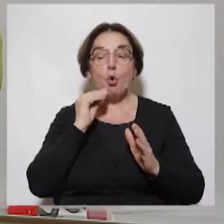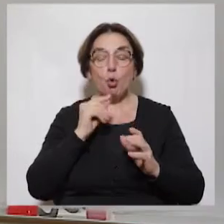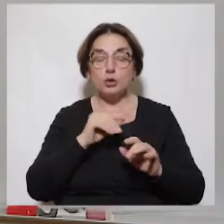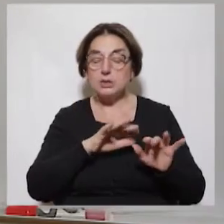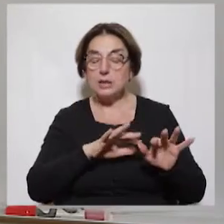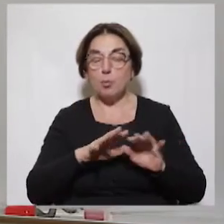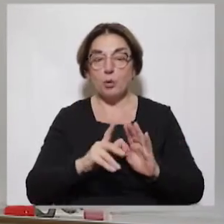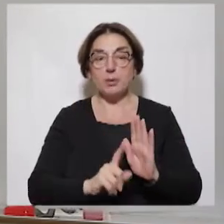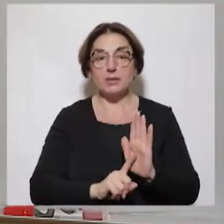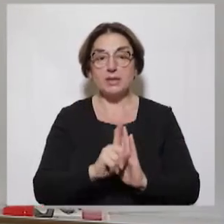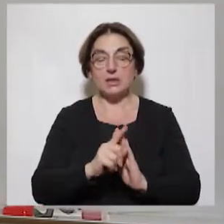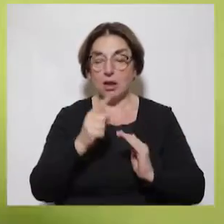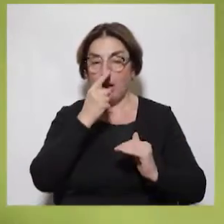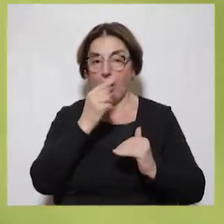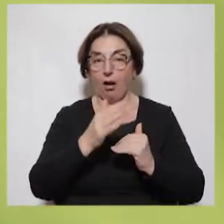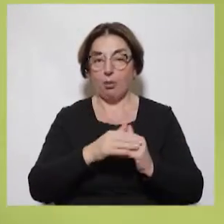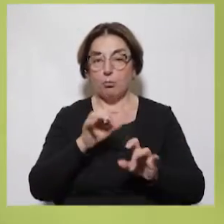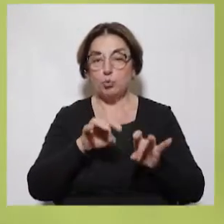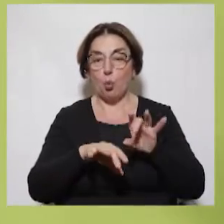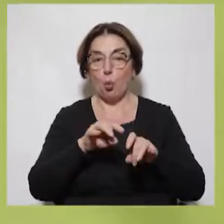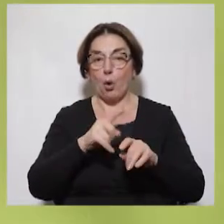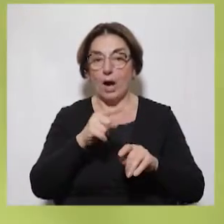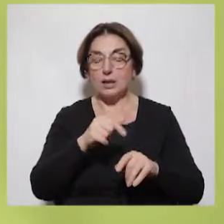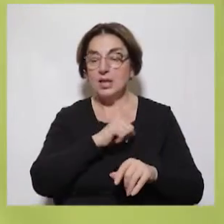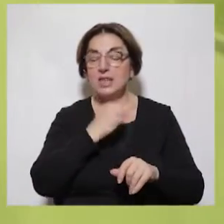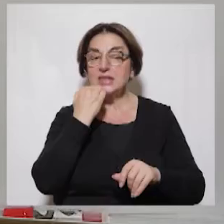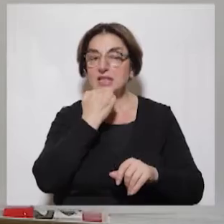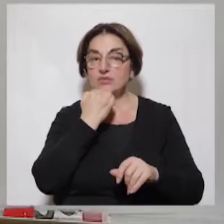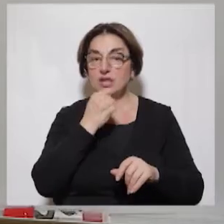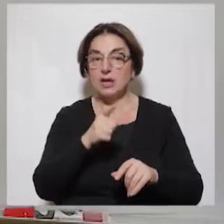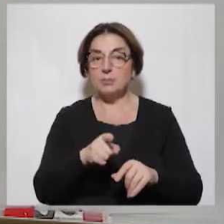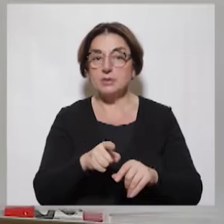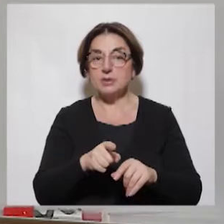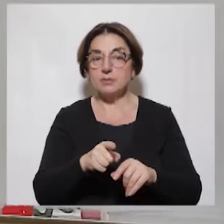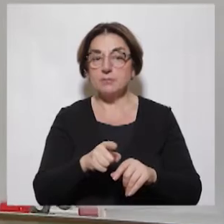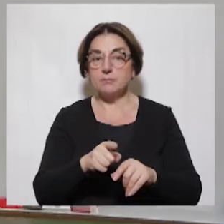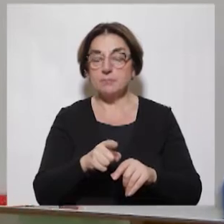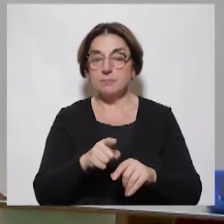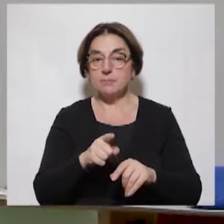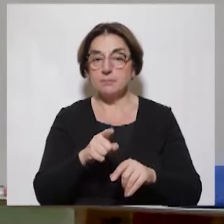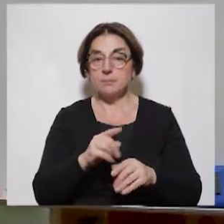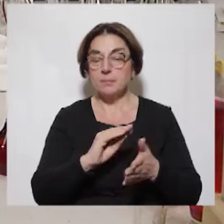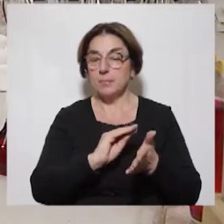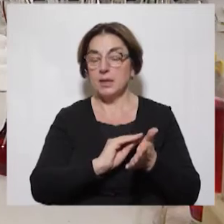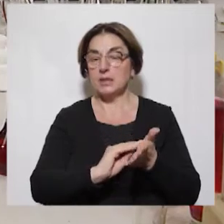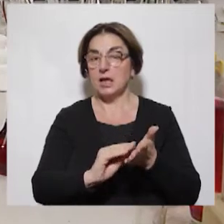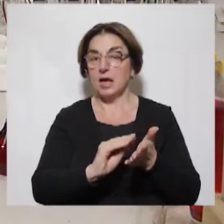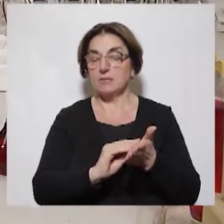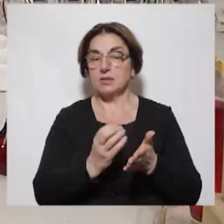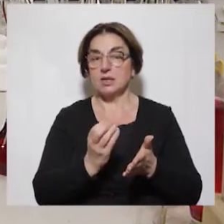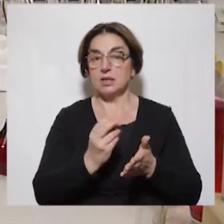დროს, ახლო მდუღარე ნივთიერებების, როგორიც არის მაგალითად წყალი და ეთილი სპირტი. მე მინდა გითხრათ, ამასაც დაგიწერთ ბარემ,